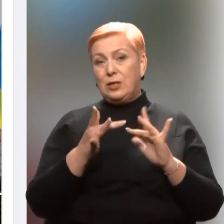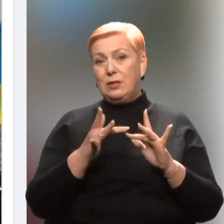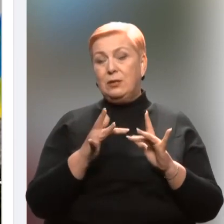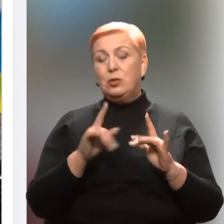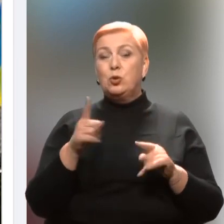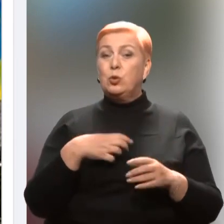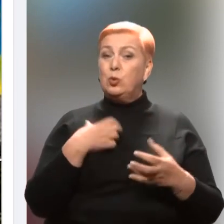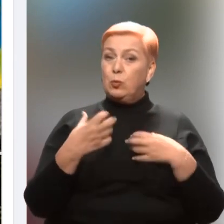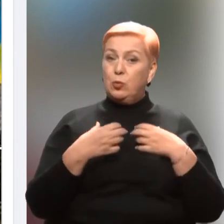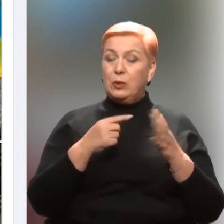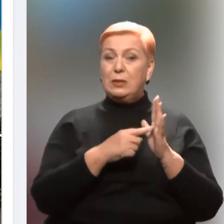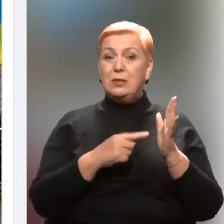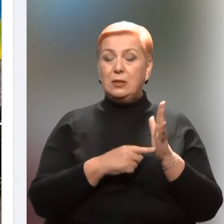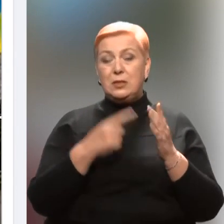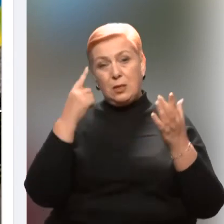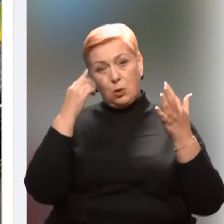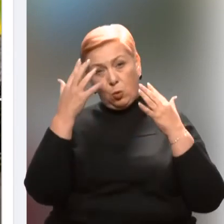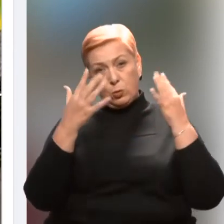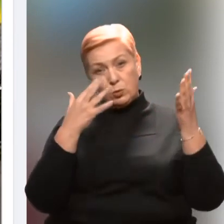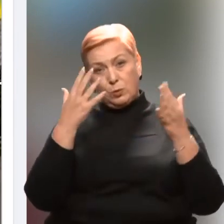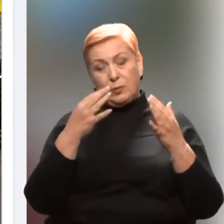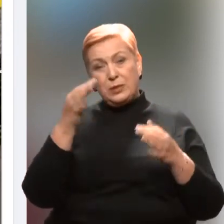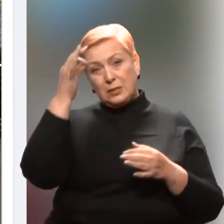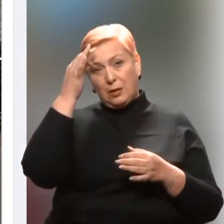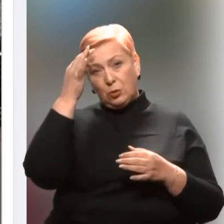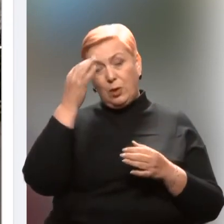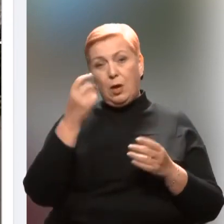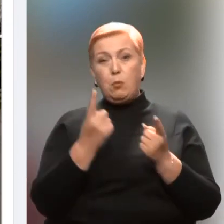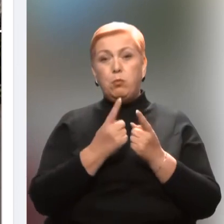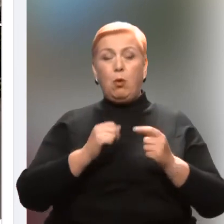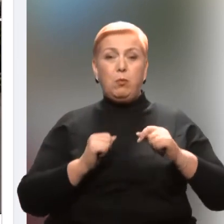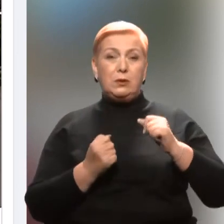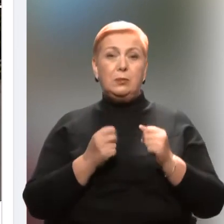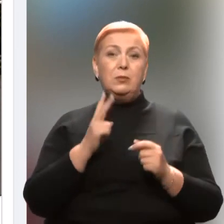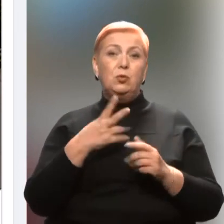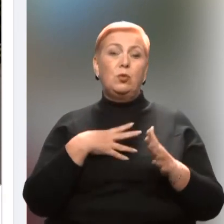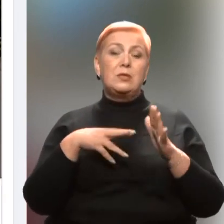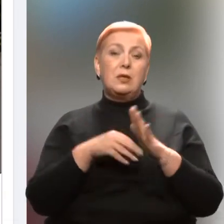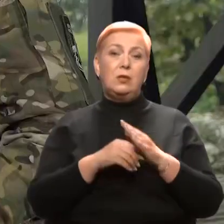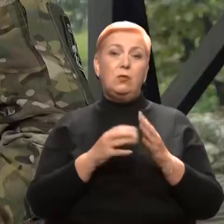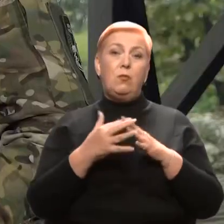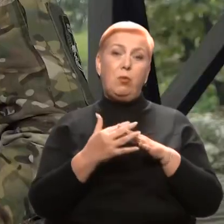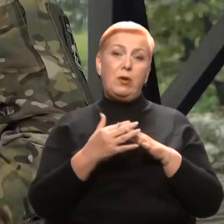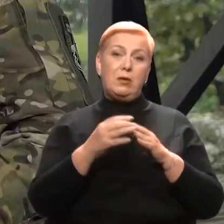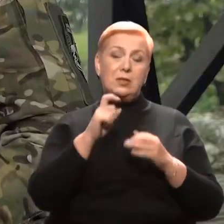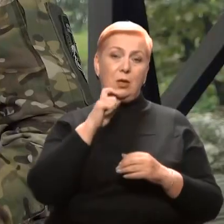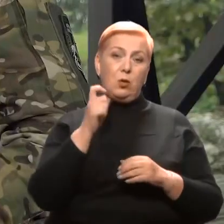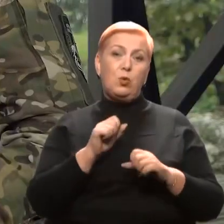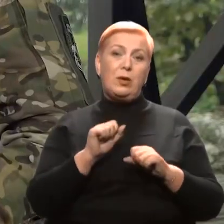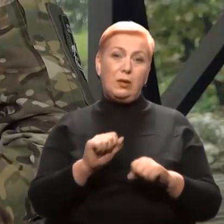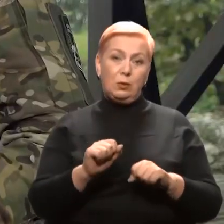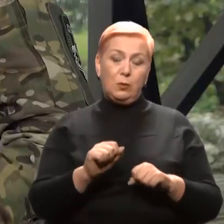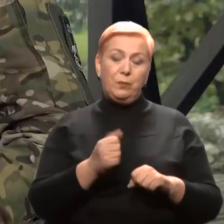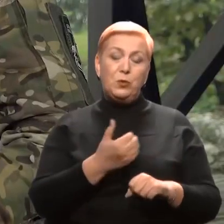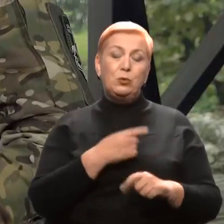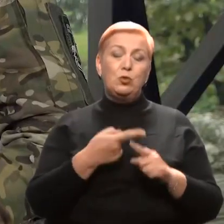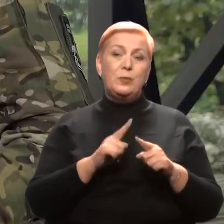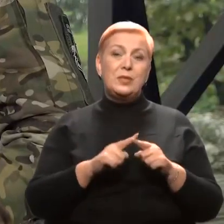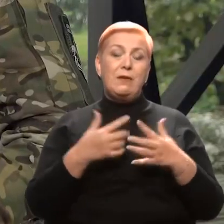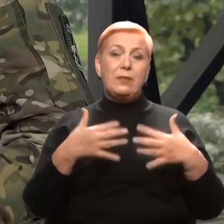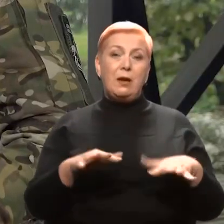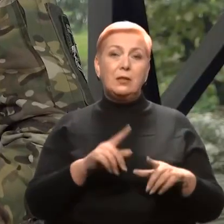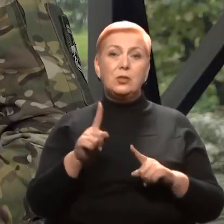на соціально важливі теми, а також згадує побратимів, які загинули в боях за Україну. Я дуже хочу, щоб ця втрата